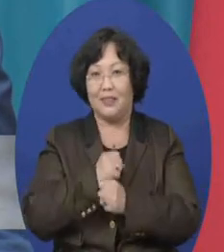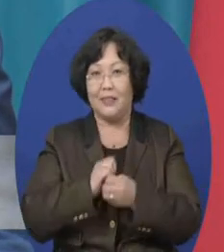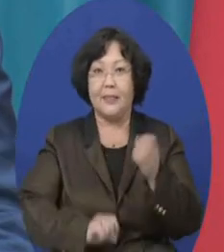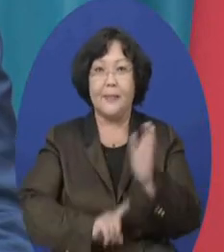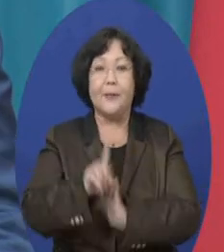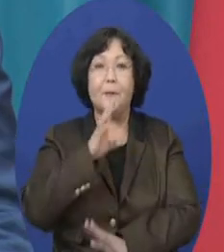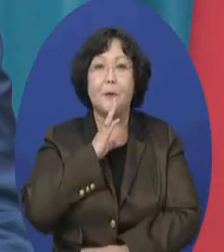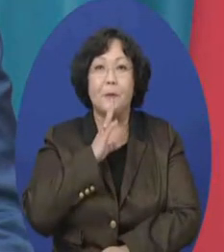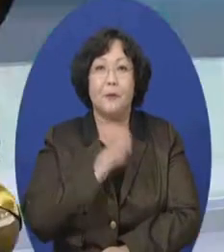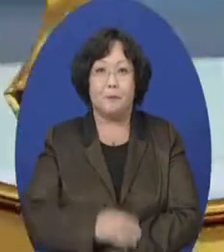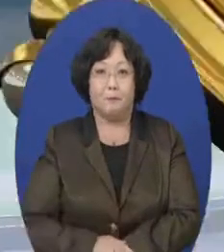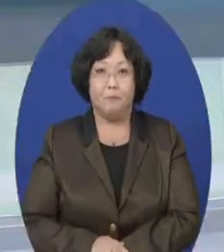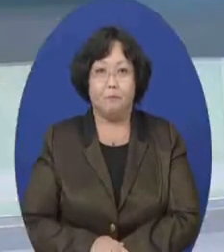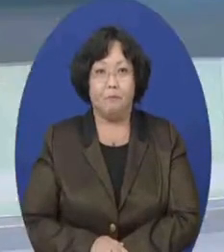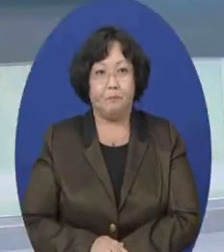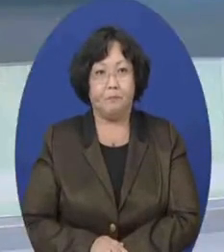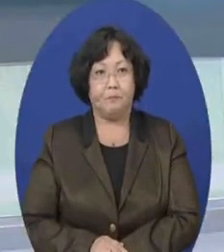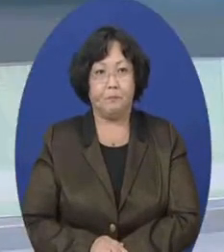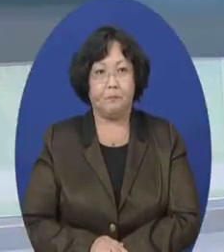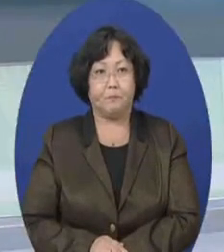гэж.